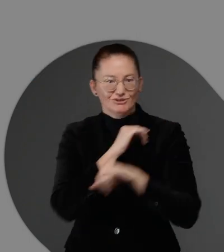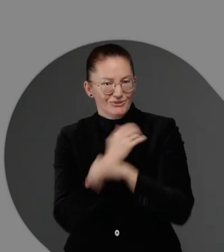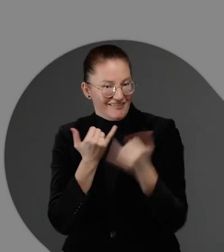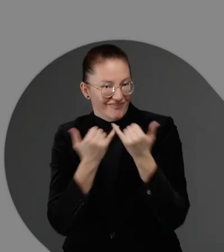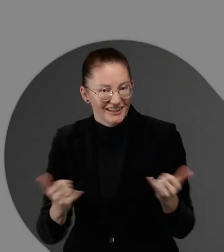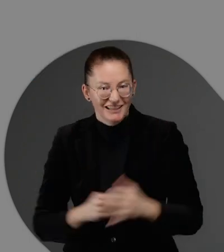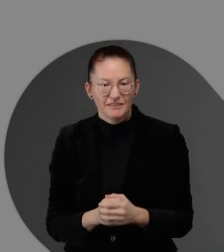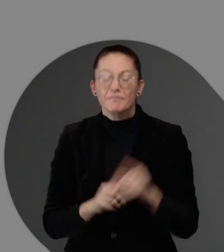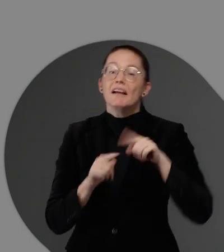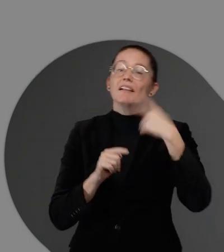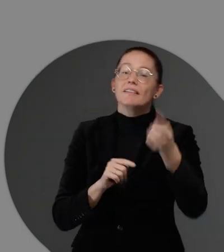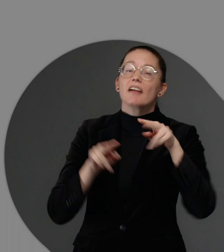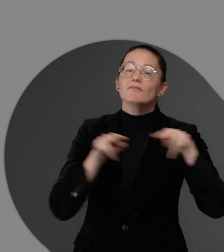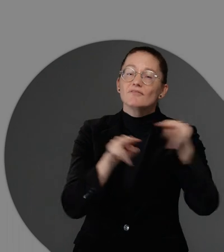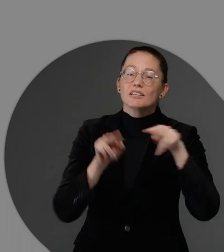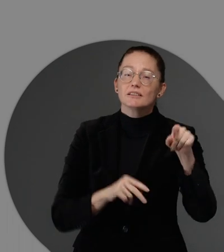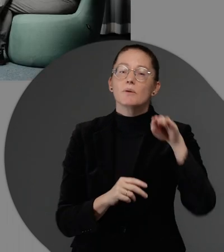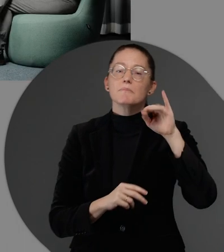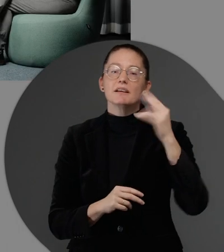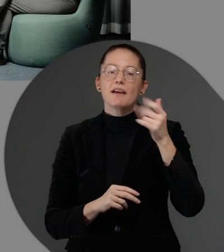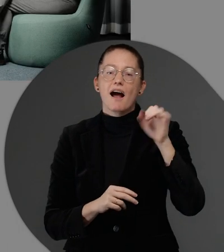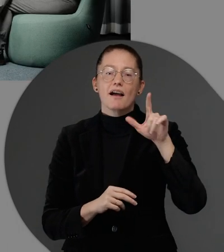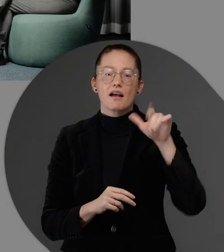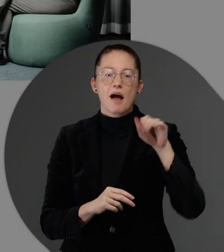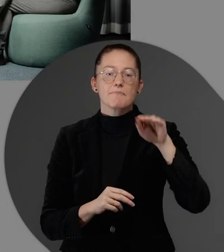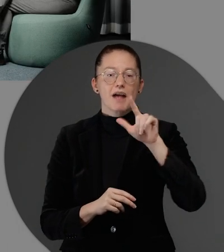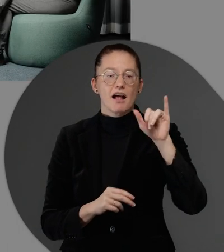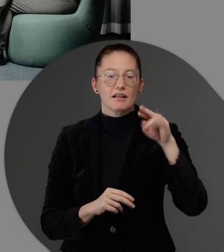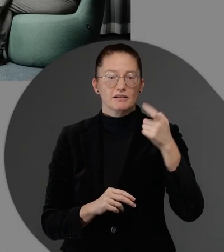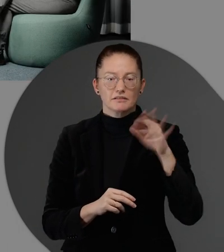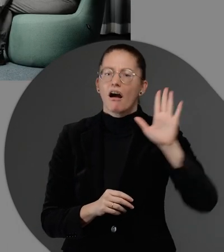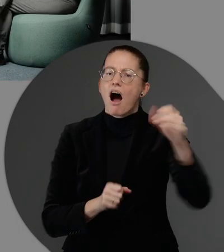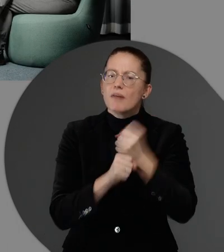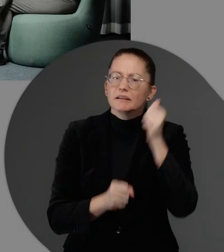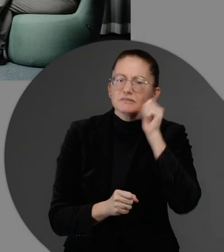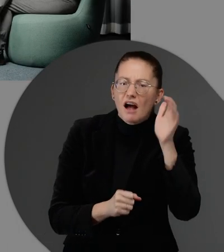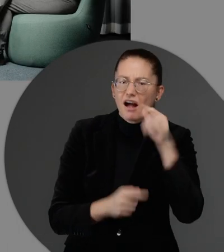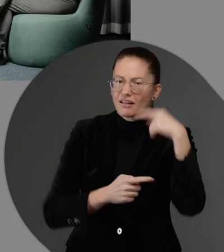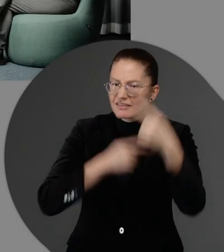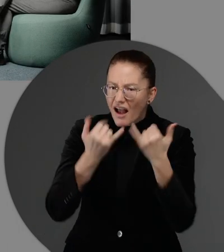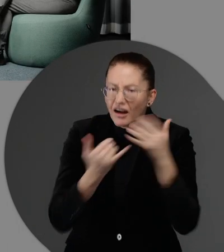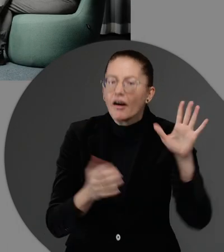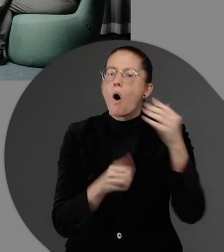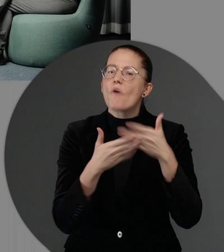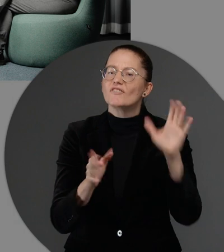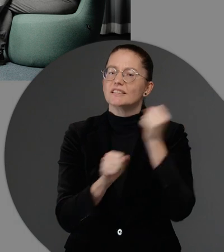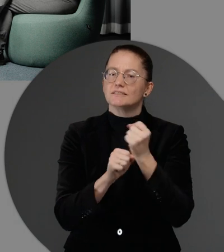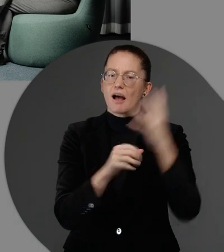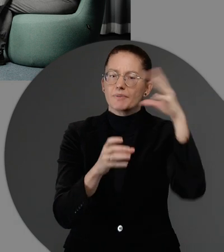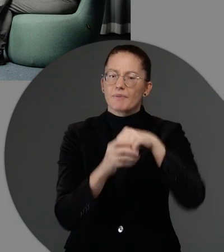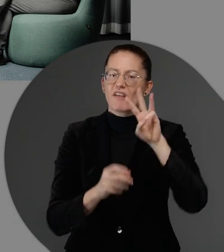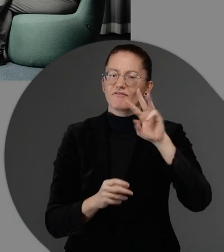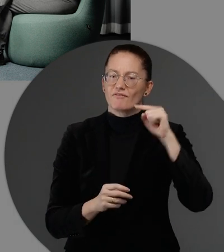studieren? In einem weiteren Video erzählt Michaela Mallinger von ihrem Arbeitsalltag. Sie macht Öffentlichkeitsarbeit bei der